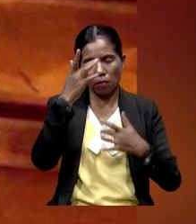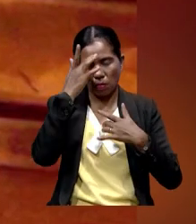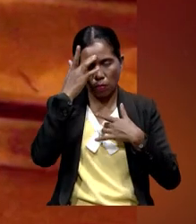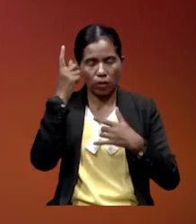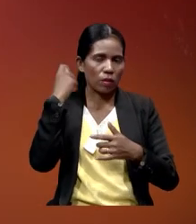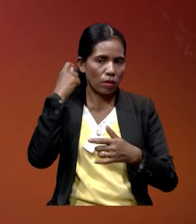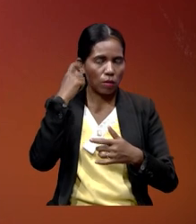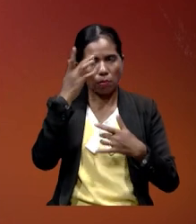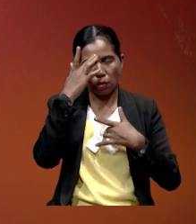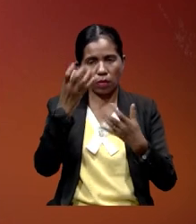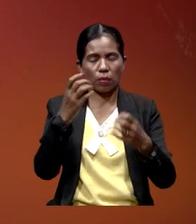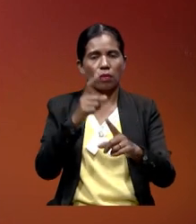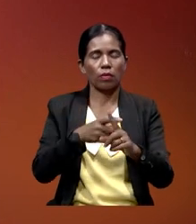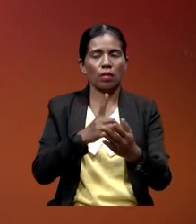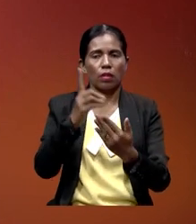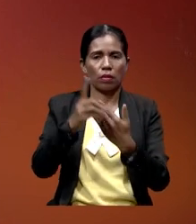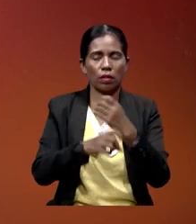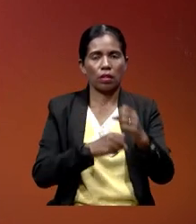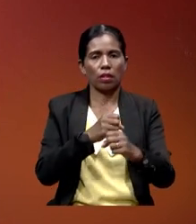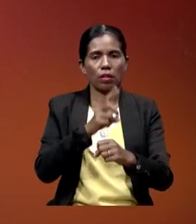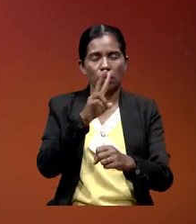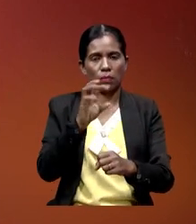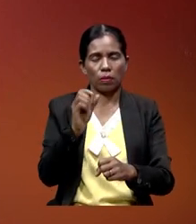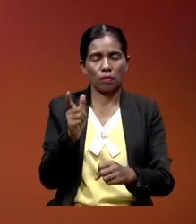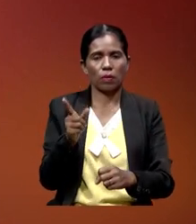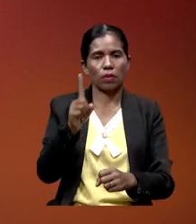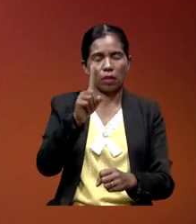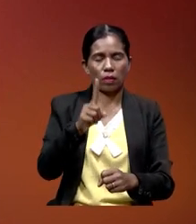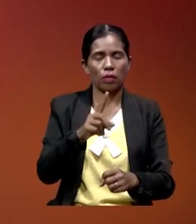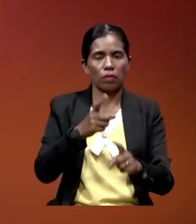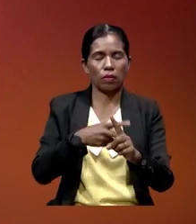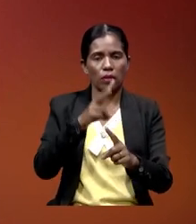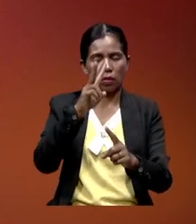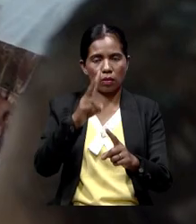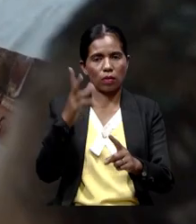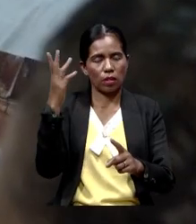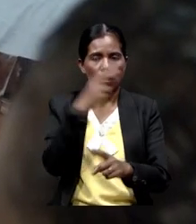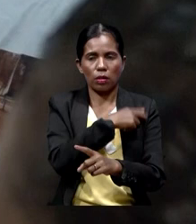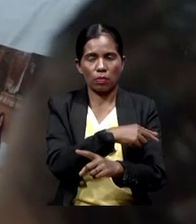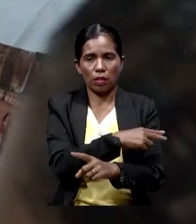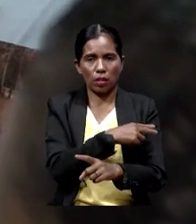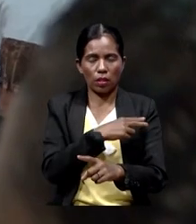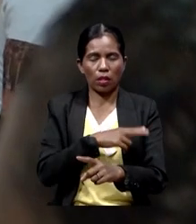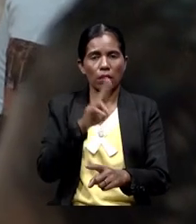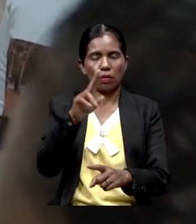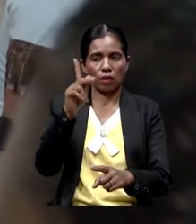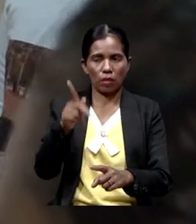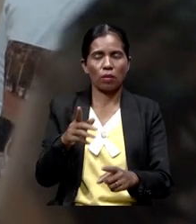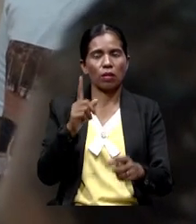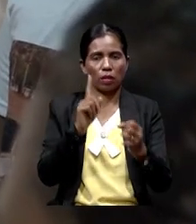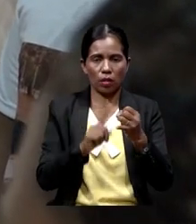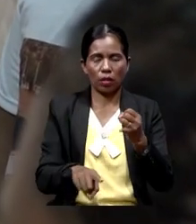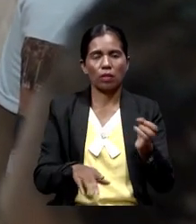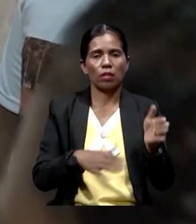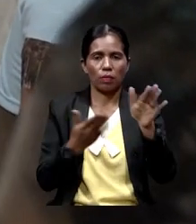moras komplikado ia fulan Desember tinang riroro no resin ida durante fulang ruar resin halo tratamento hospital to ikus mai lelinya Alves